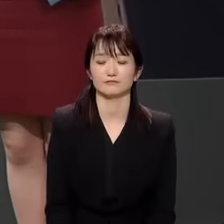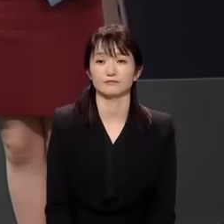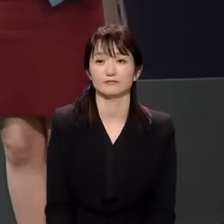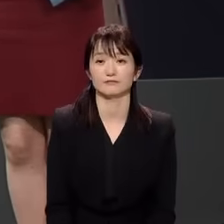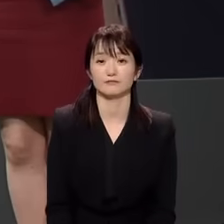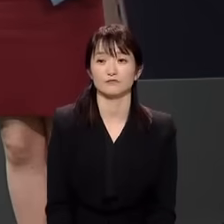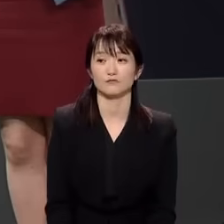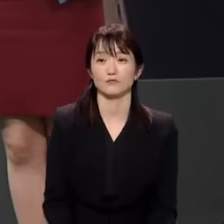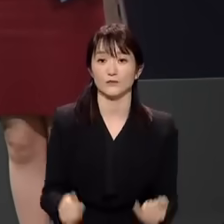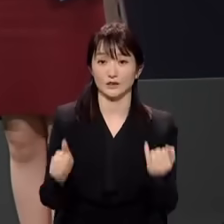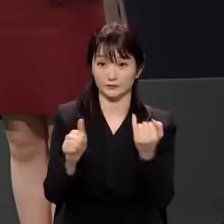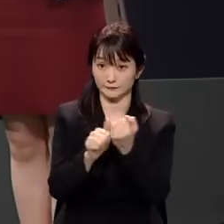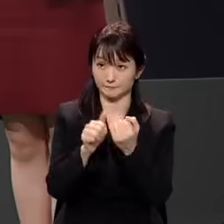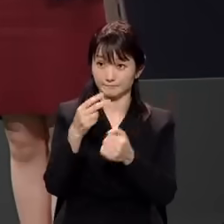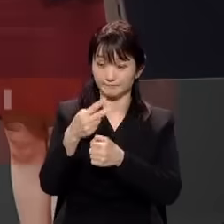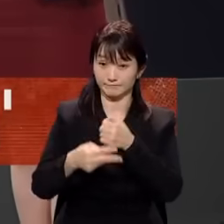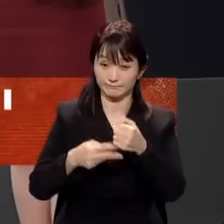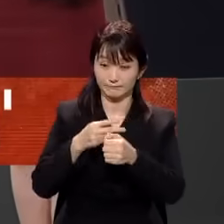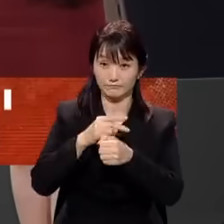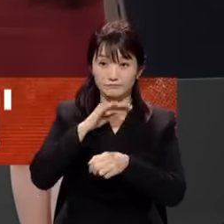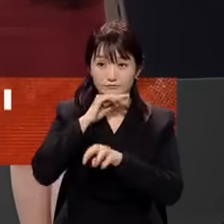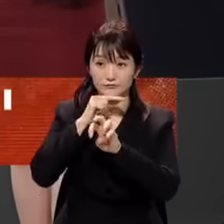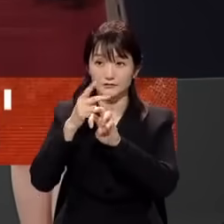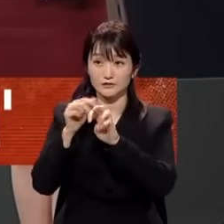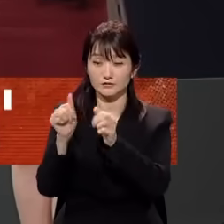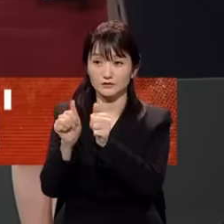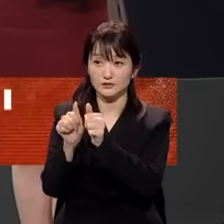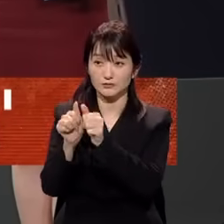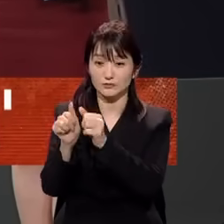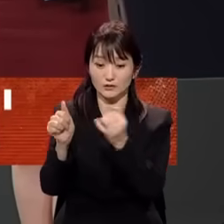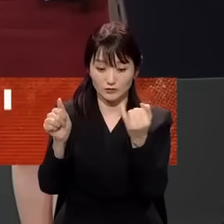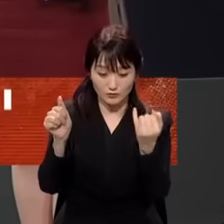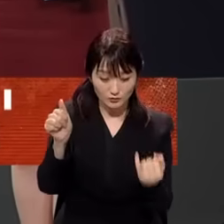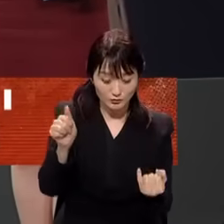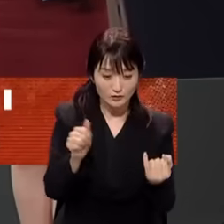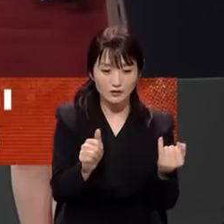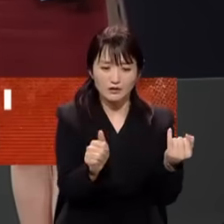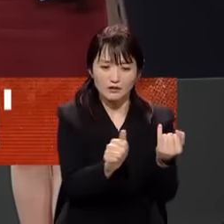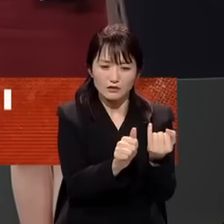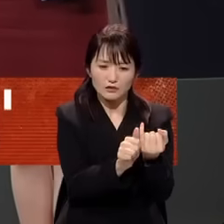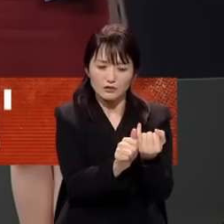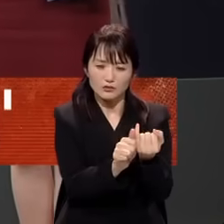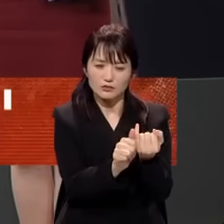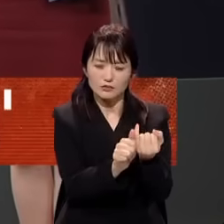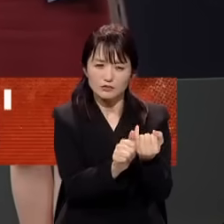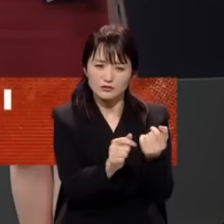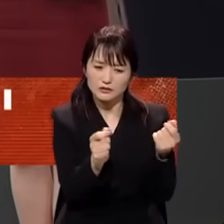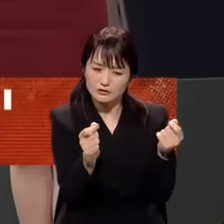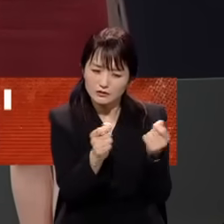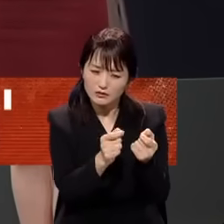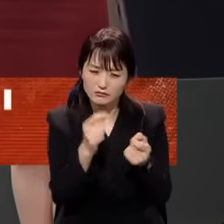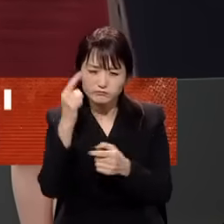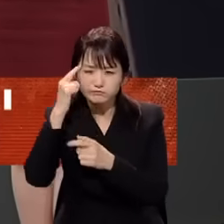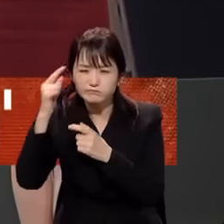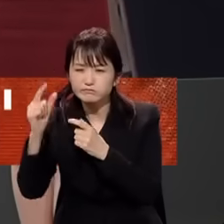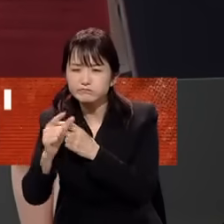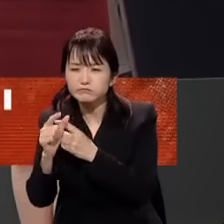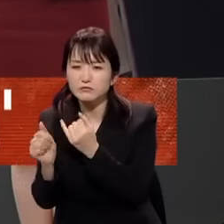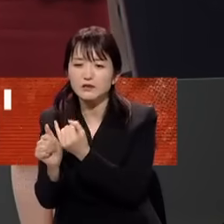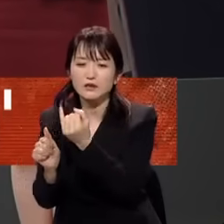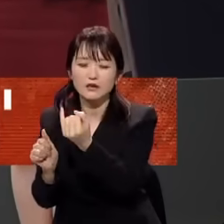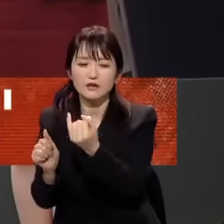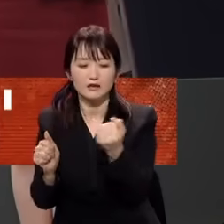결혼 2년 차에 접어든 30대 남성 최 씨는 여동생의 결혼을 앞두고 부쩍 고민이 많아졌습니다. 아내가